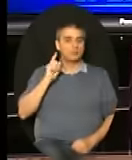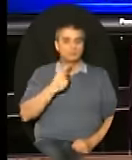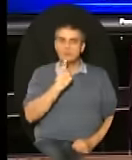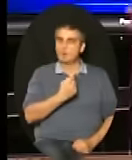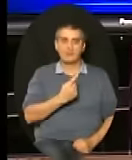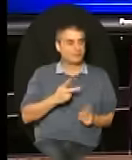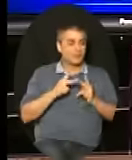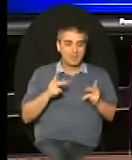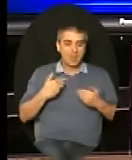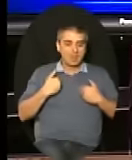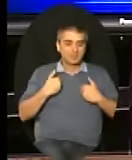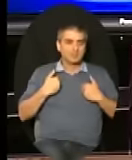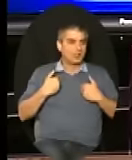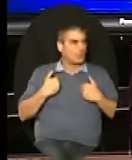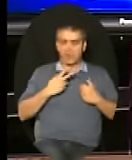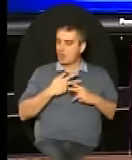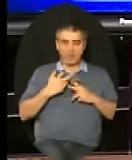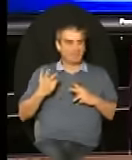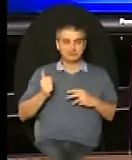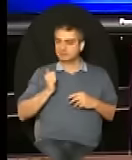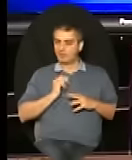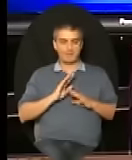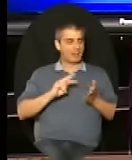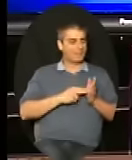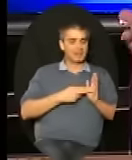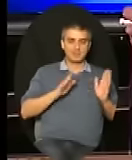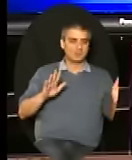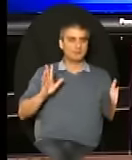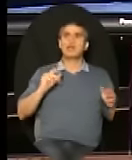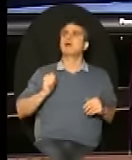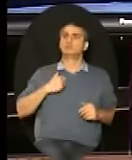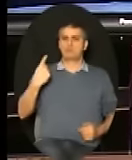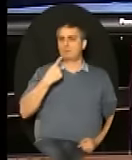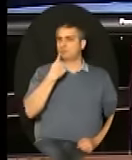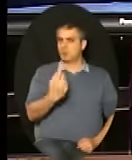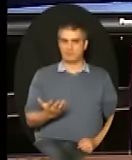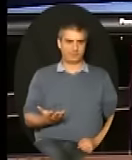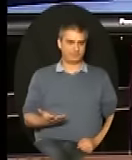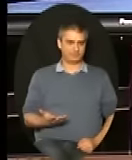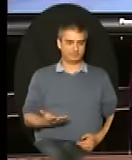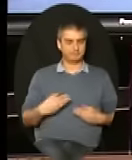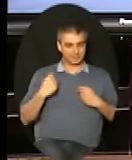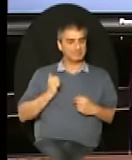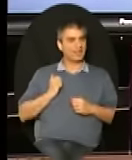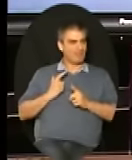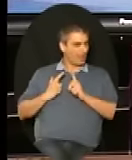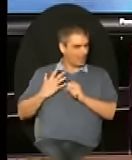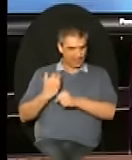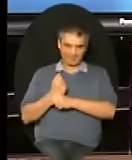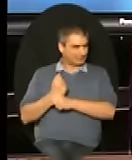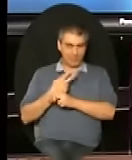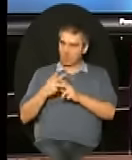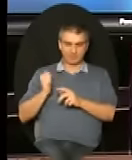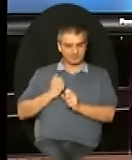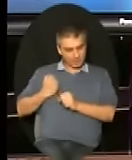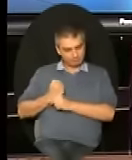ולומר, הפתרון נמצא אצלנו. אין רק צבאי, בלי מדיני. גם הצבא אומר את זה. זאת אומרת, תנו לצהל לנצח, זה לא רק